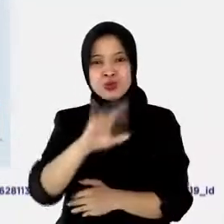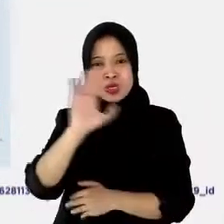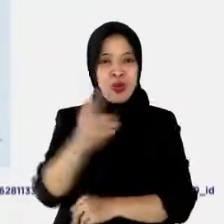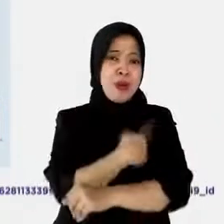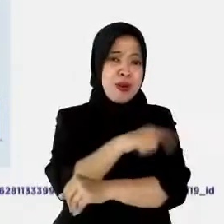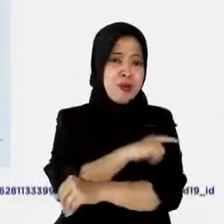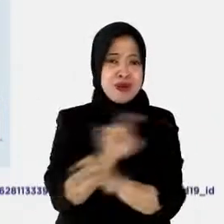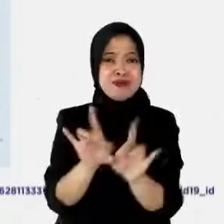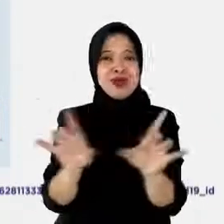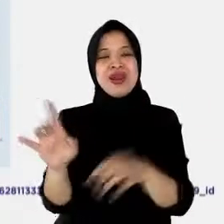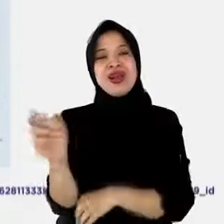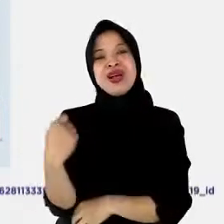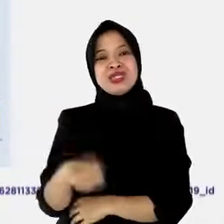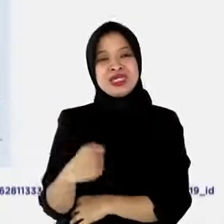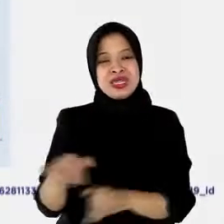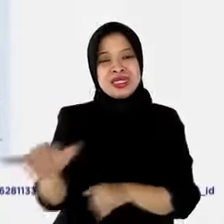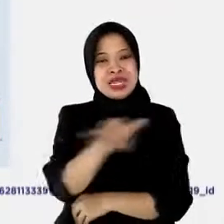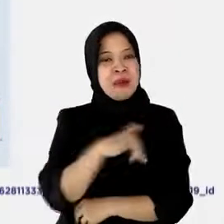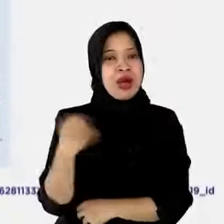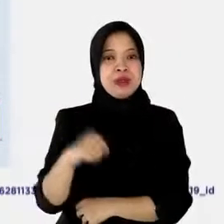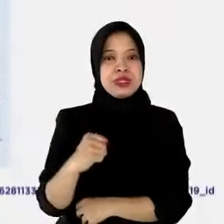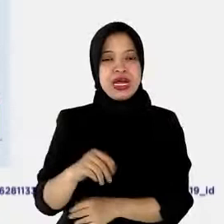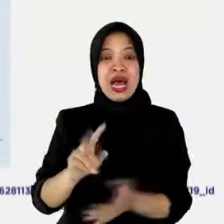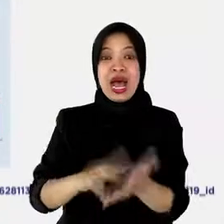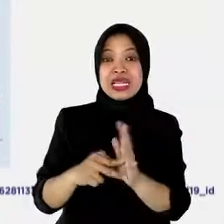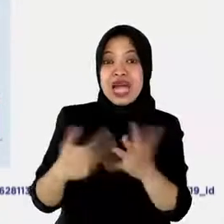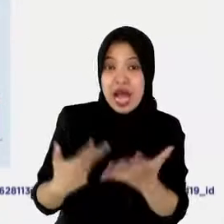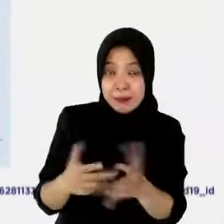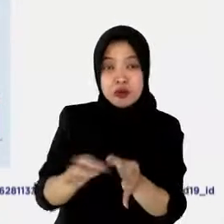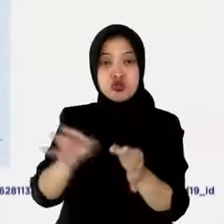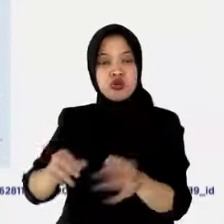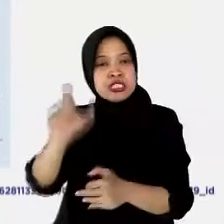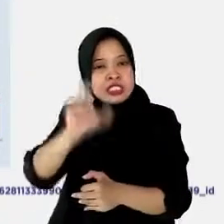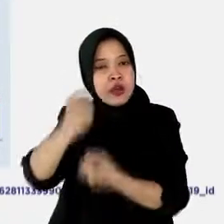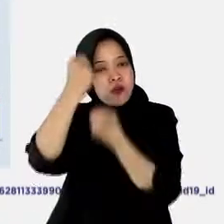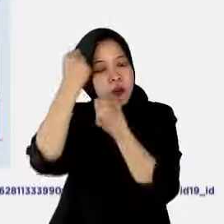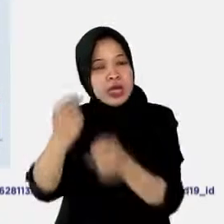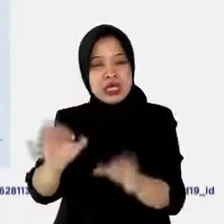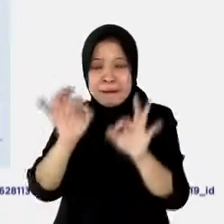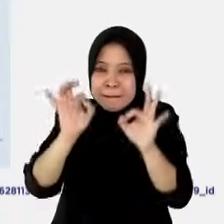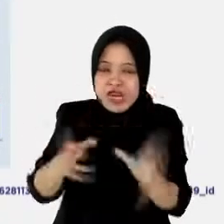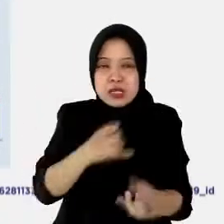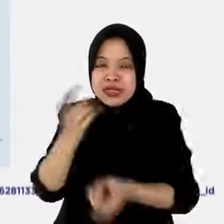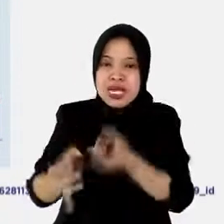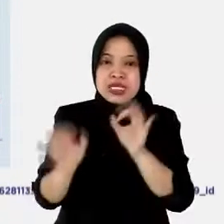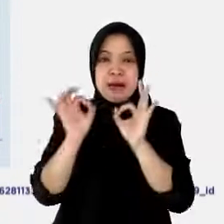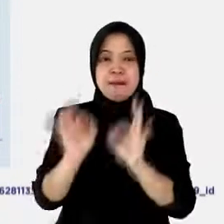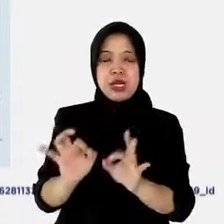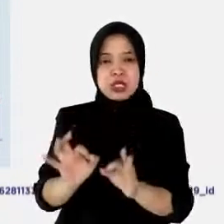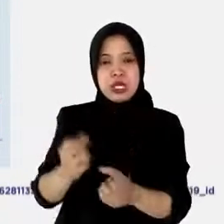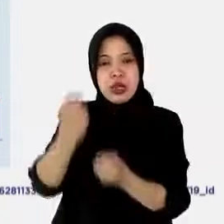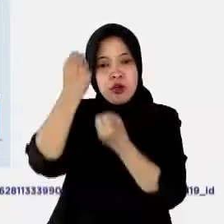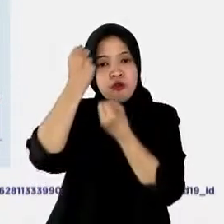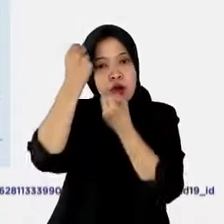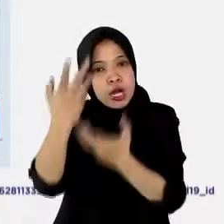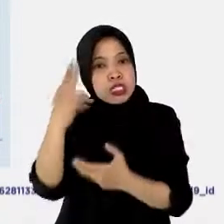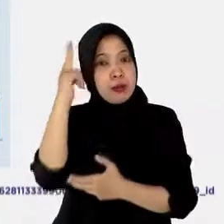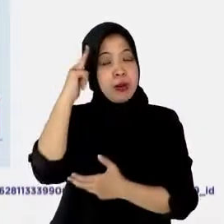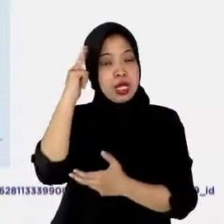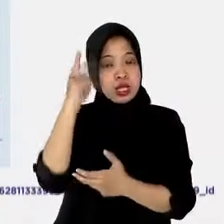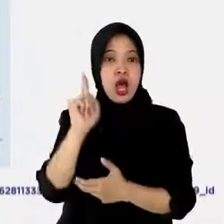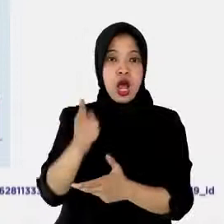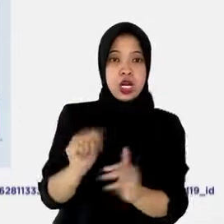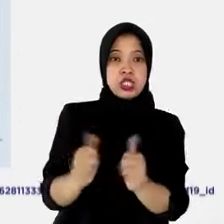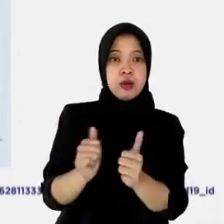alternatif lainnya ialah mencari sumber informasi dengan penjelasan yang tepat kanal-kanal informasi milik